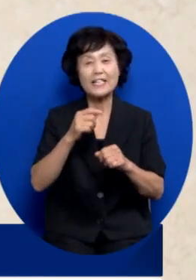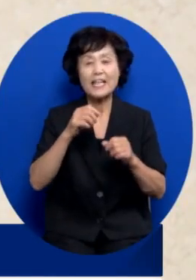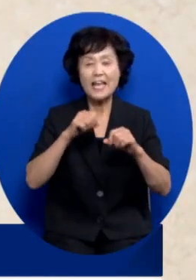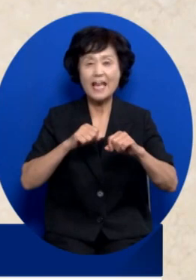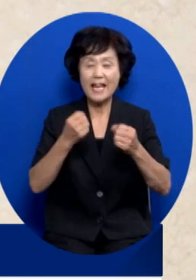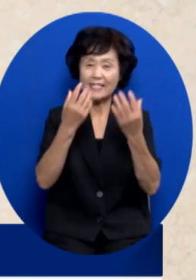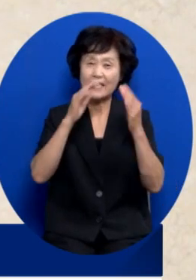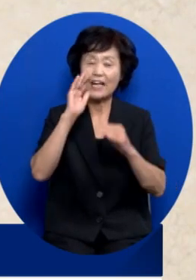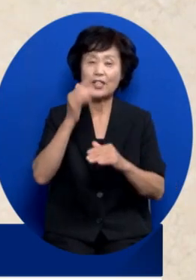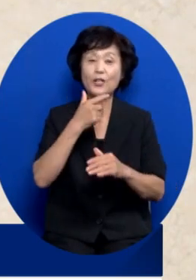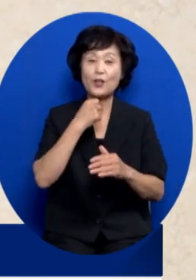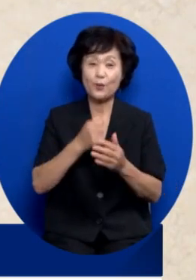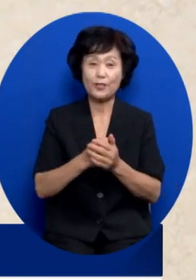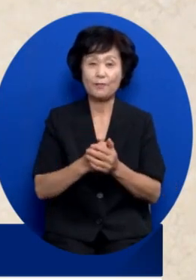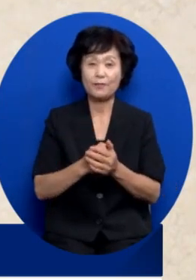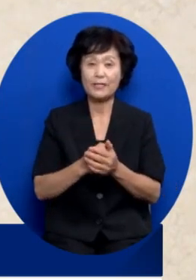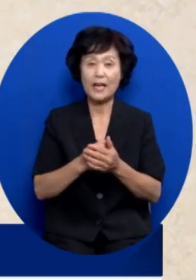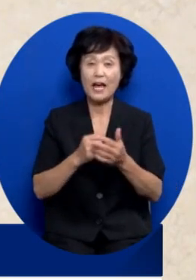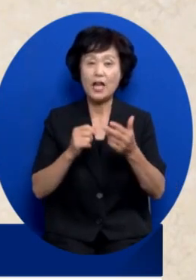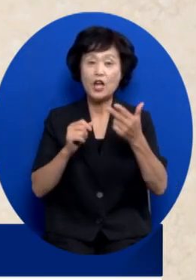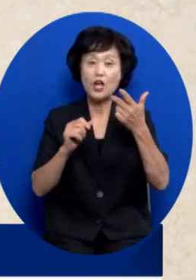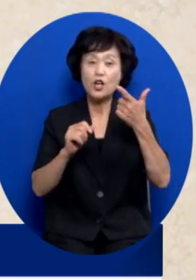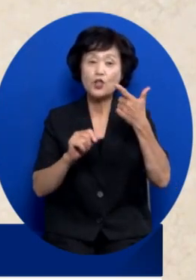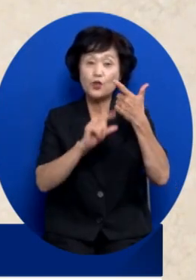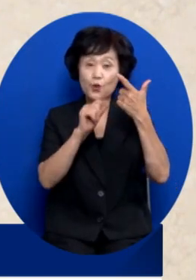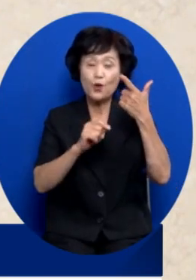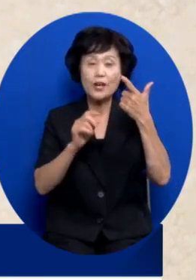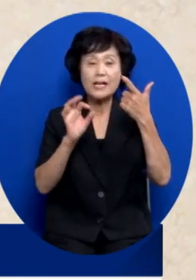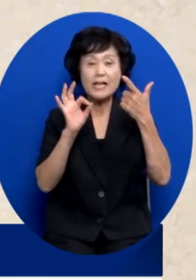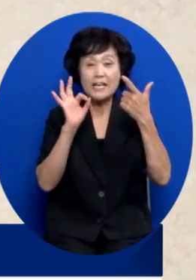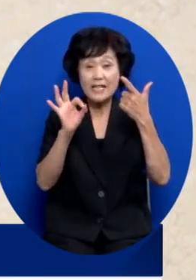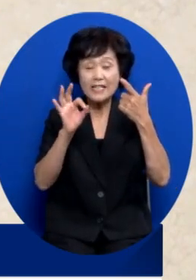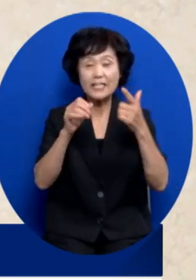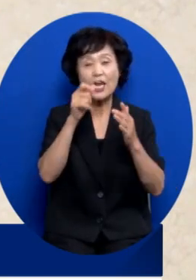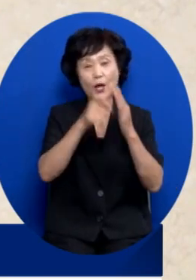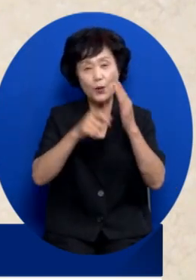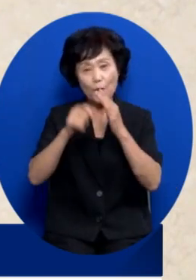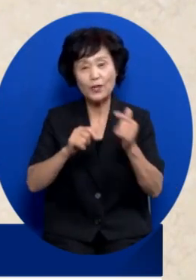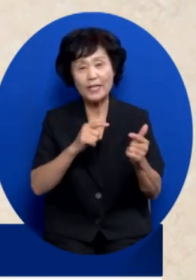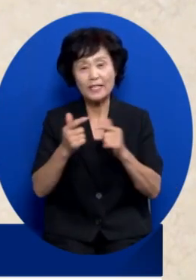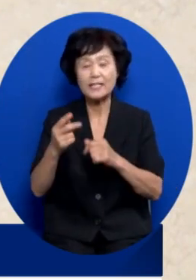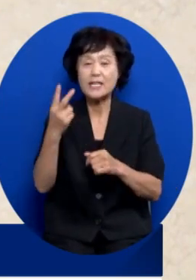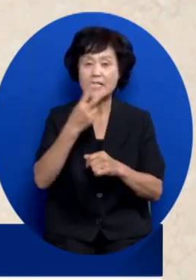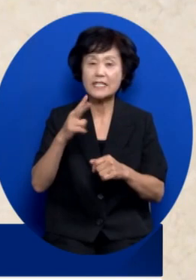10개 교단 2215개 교회가 우리 총회와 연합하면서